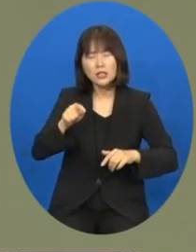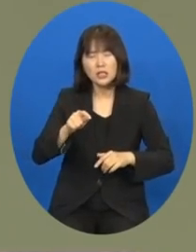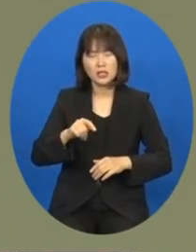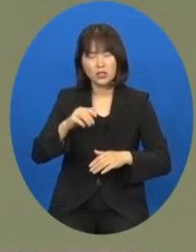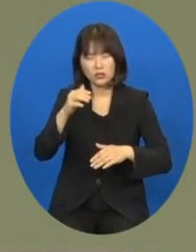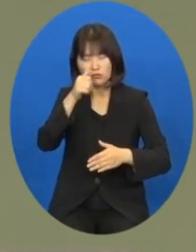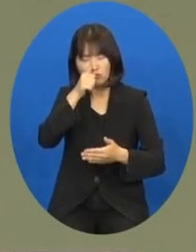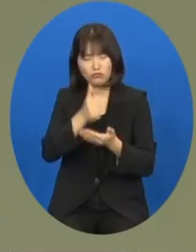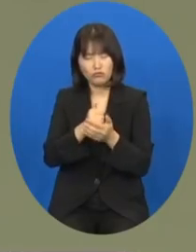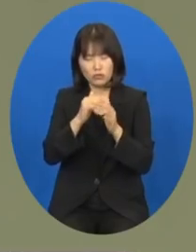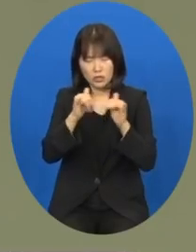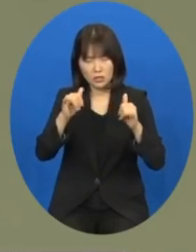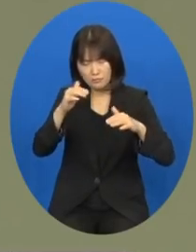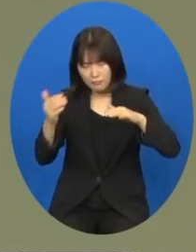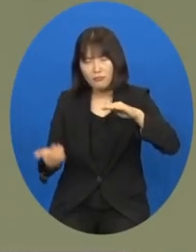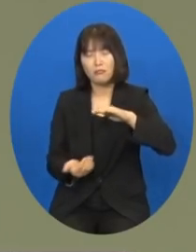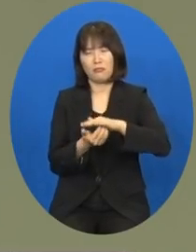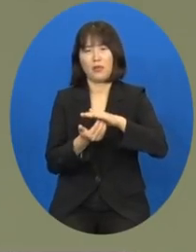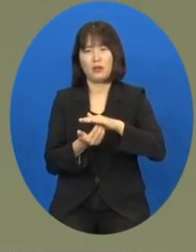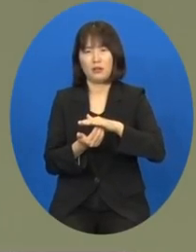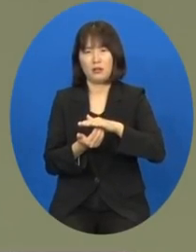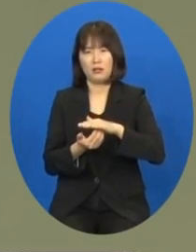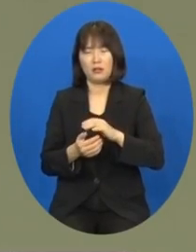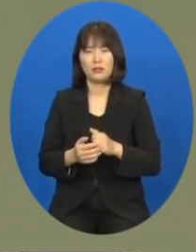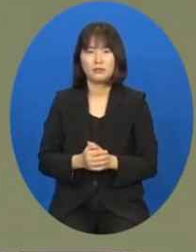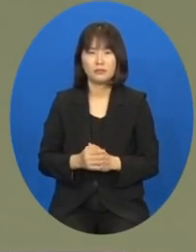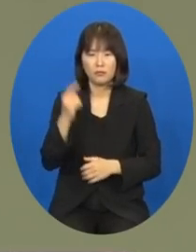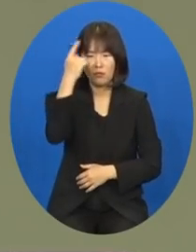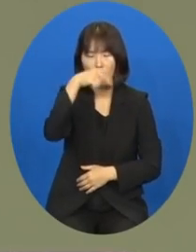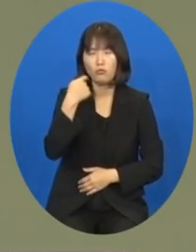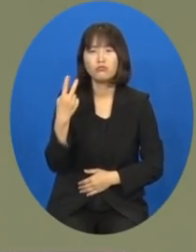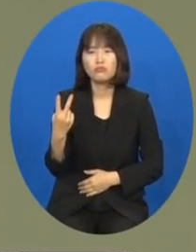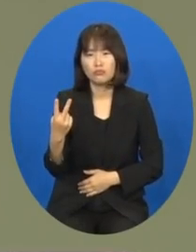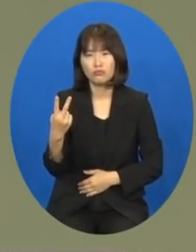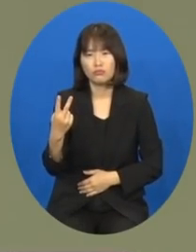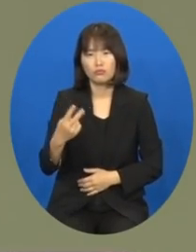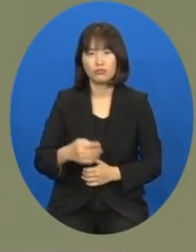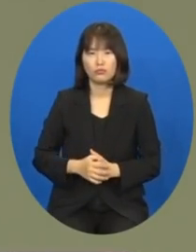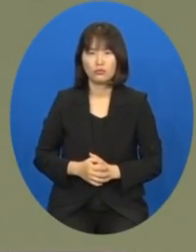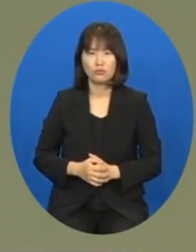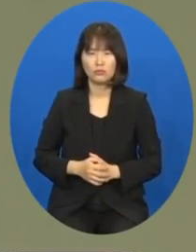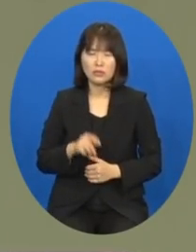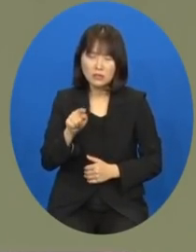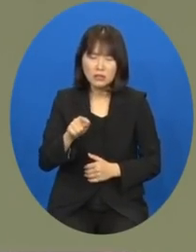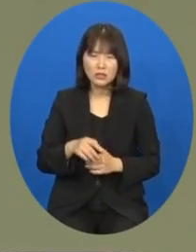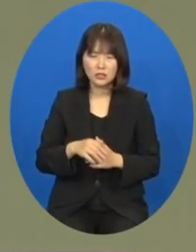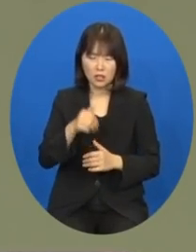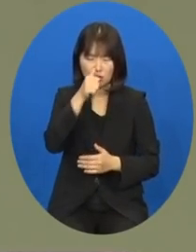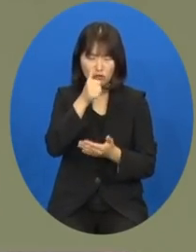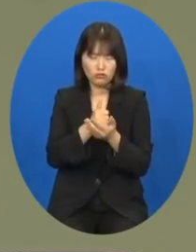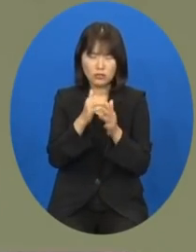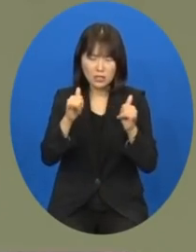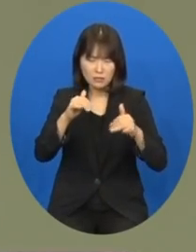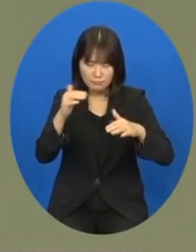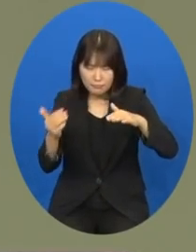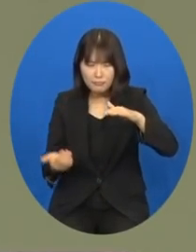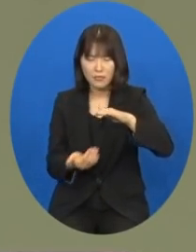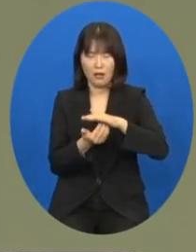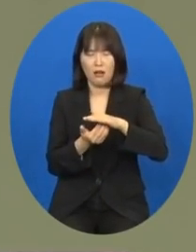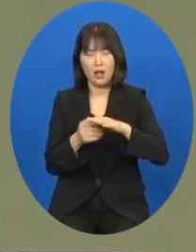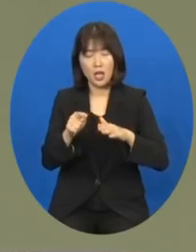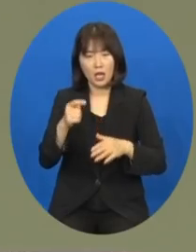와 하이드 그 그거 아닙니까 두 얼굴의 사나이 그게 괴물이고 자기의 걸 깨닫고 큰 일 낮